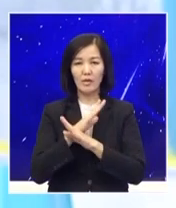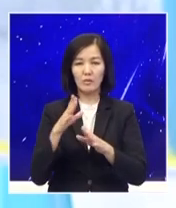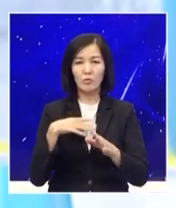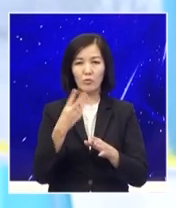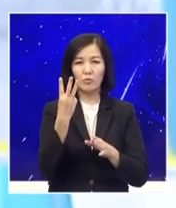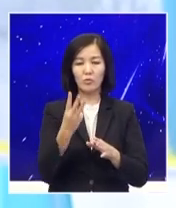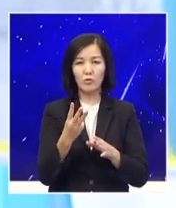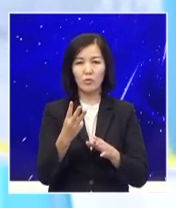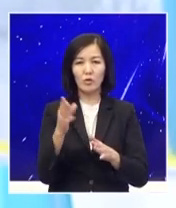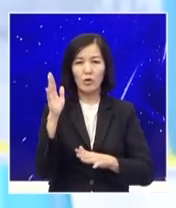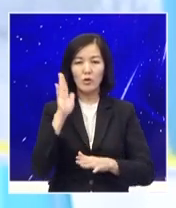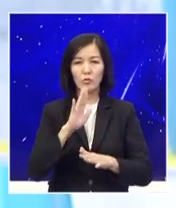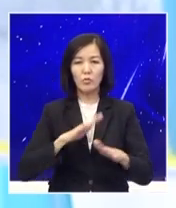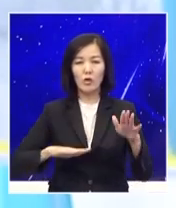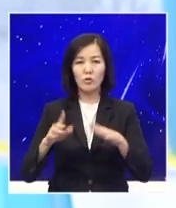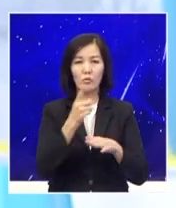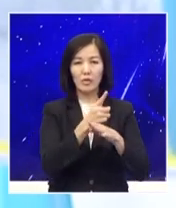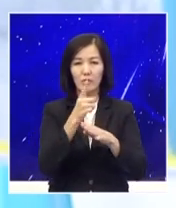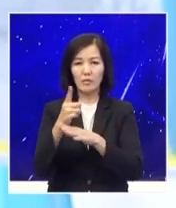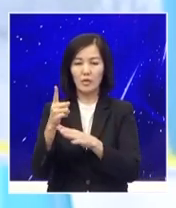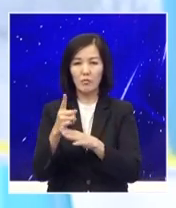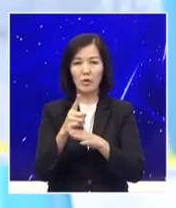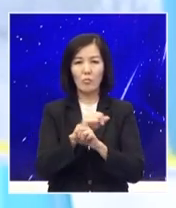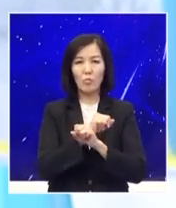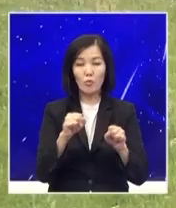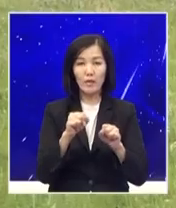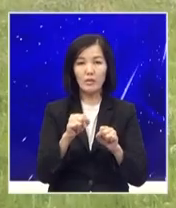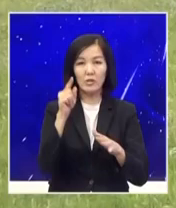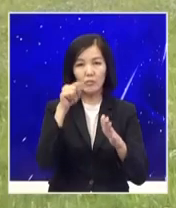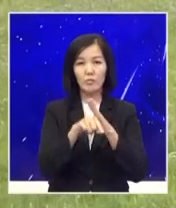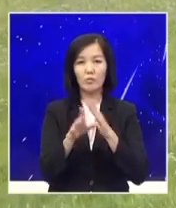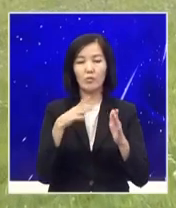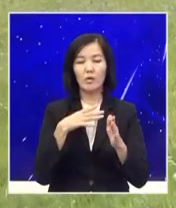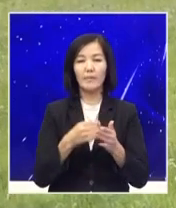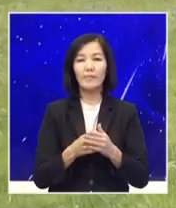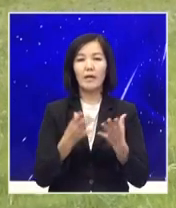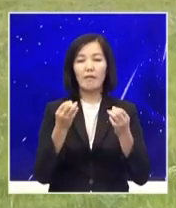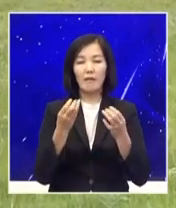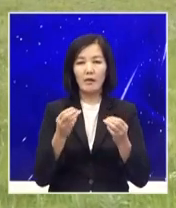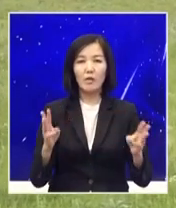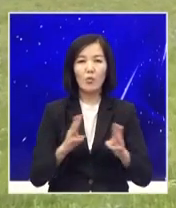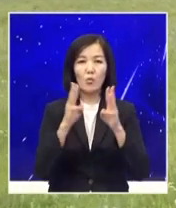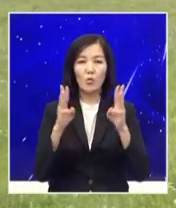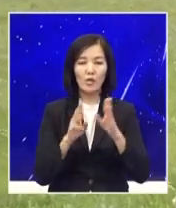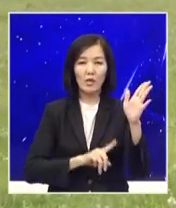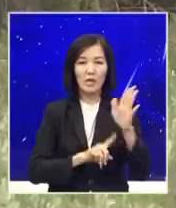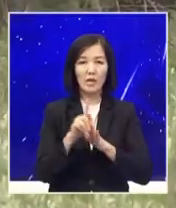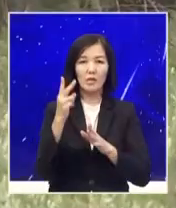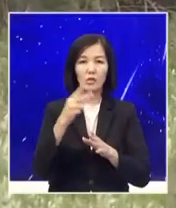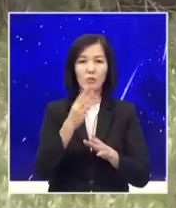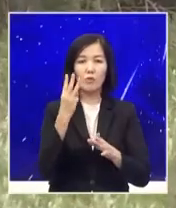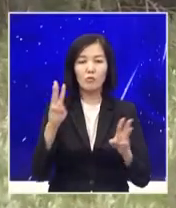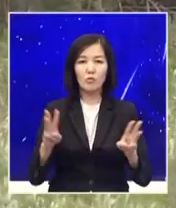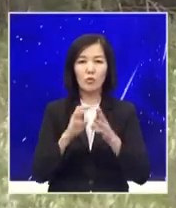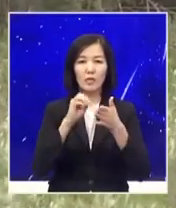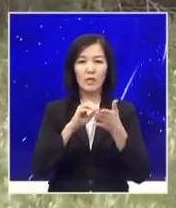3-і суға шомылуға тыйым салынған жерлерде шомылған. Тілсіз жаудың тағы бірі өрт. Жыл басынан 23 өрт